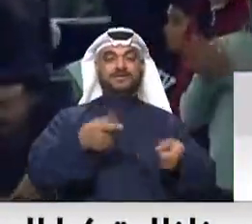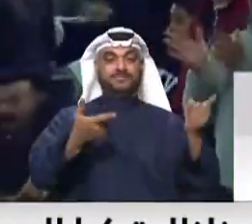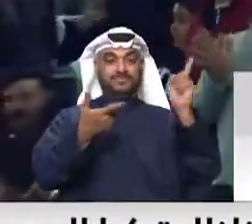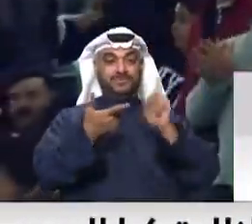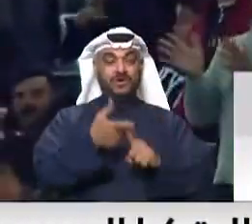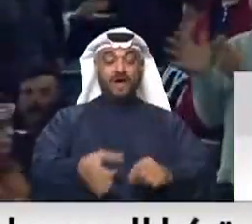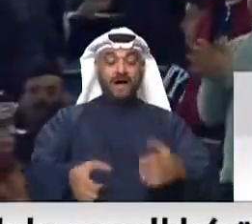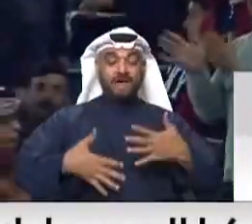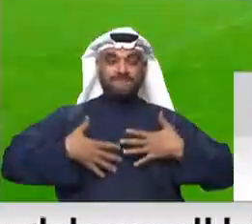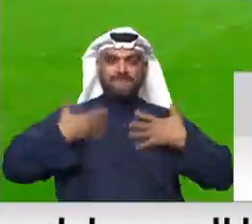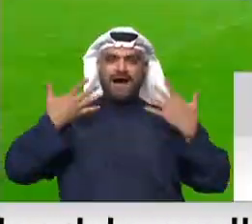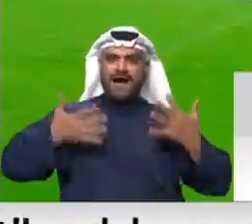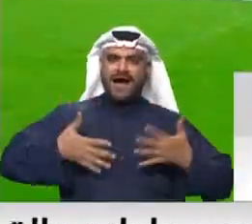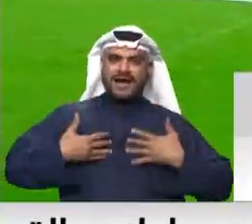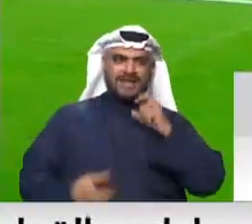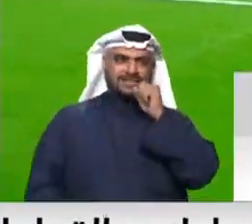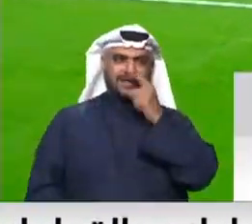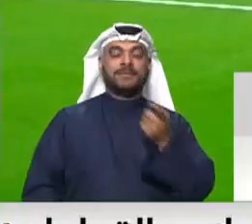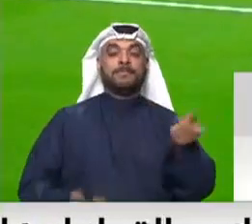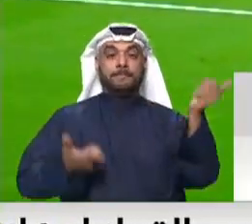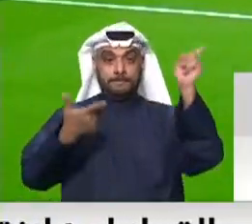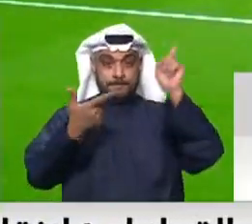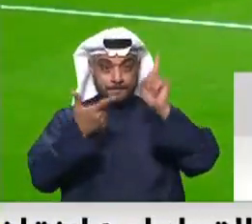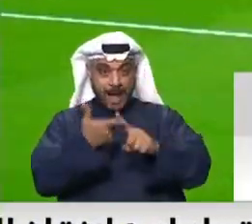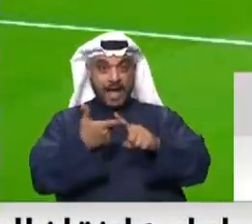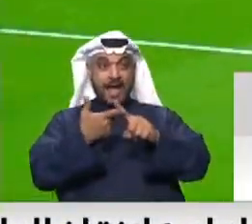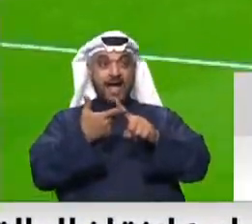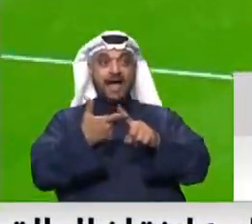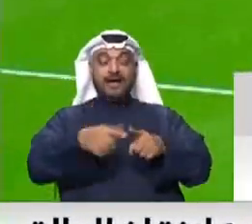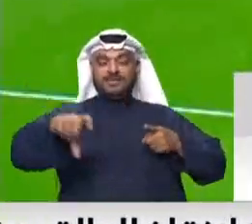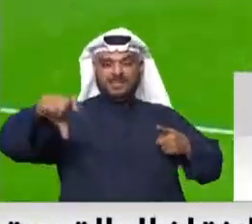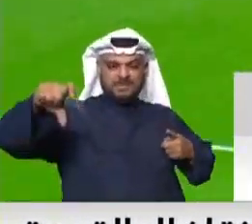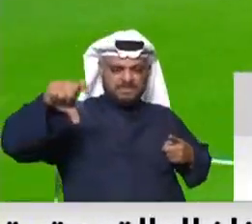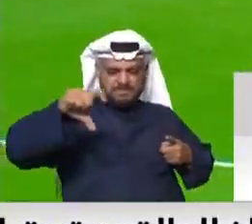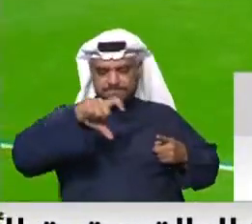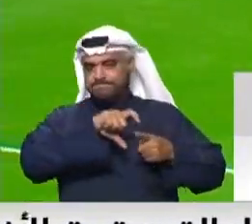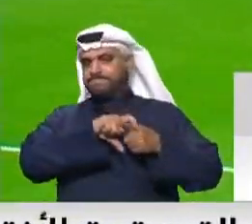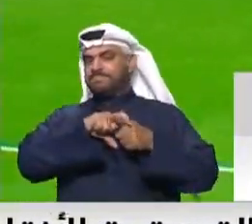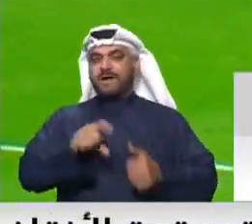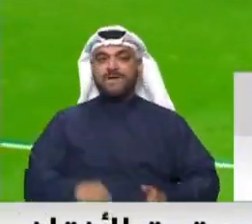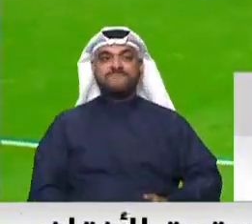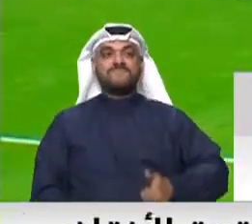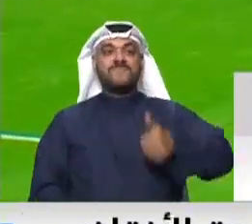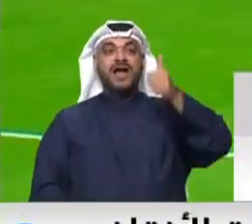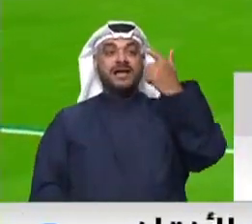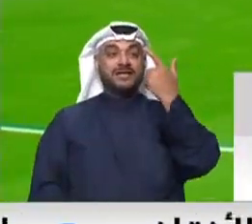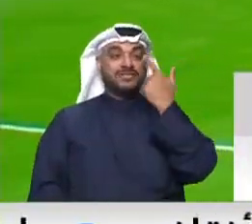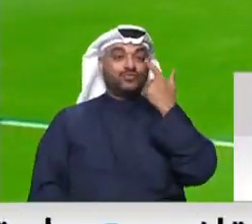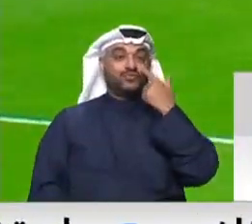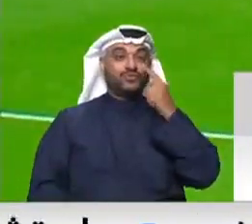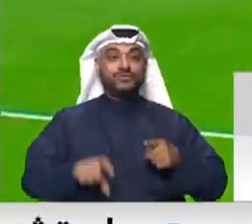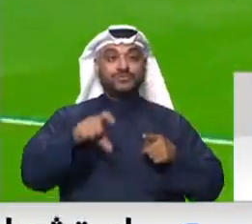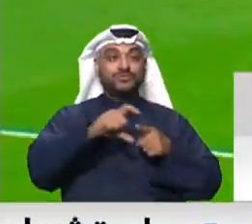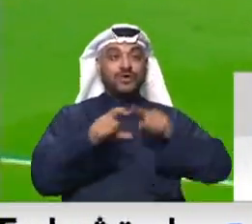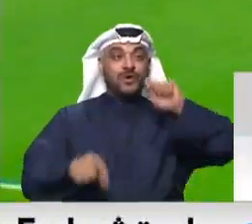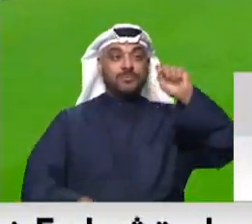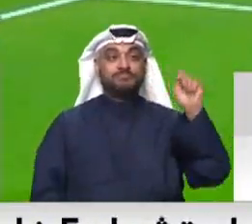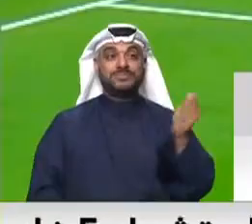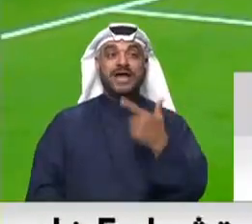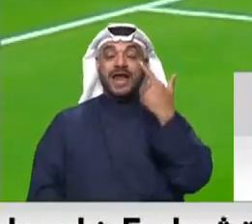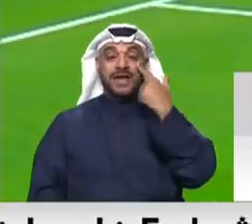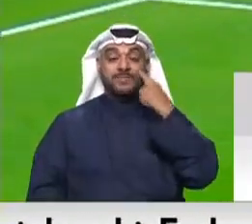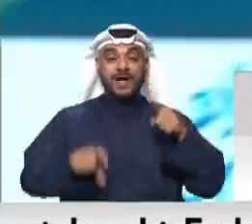مشعلا أجواء المباراة. العربي بدوره لم يستسلم حتى اللحظات الأخيرة، والتي جاء معها الخبر العاجل